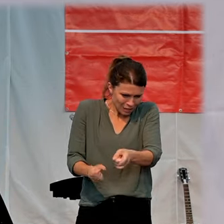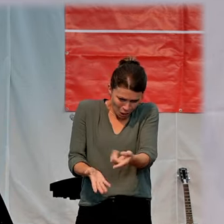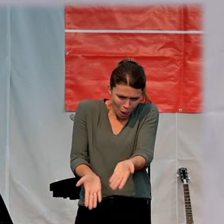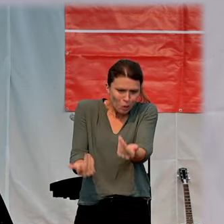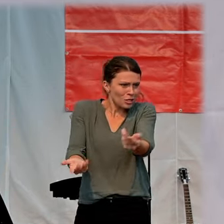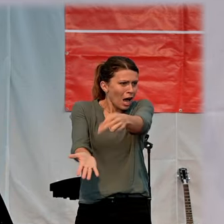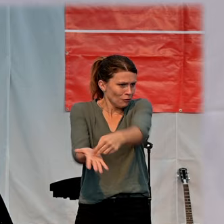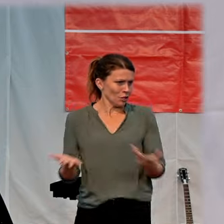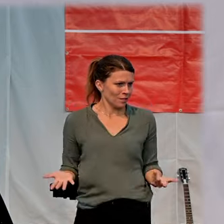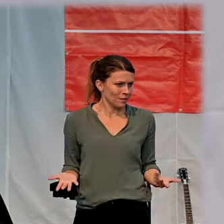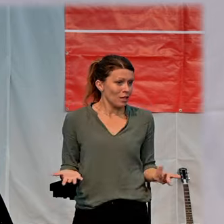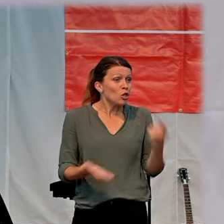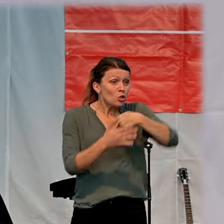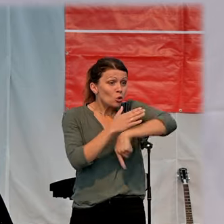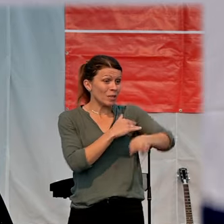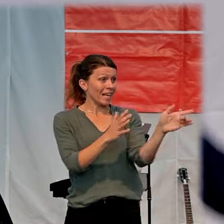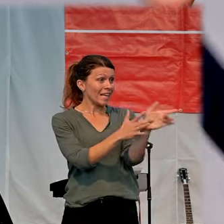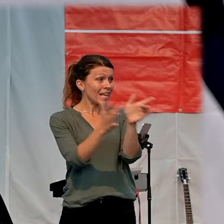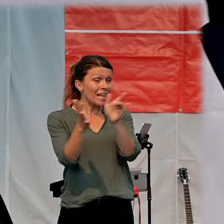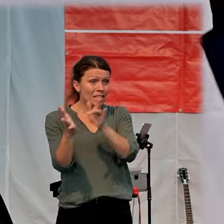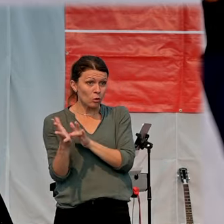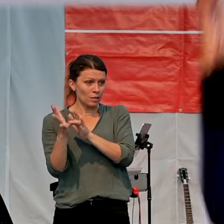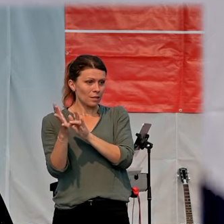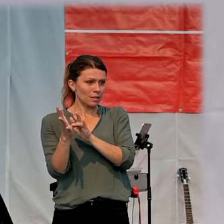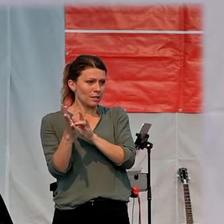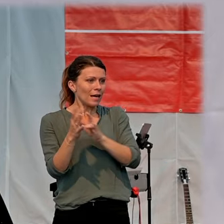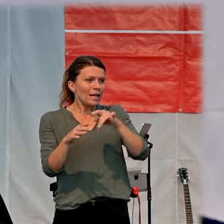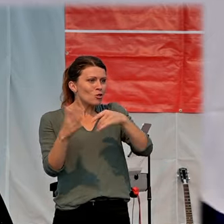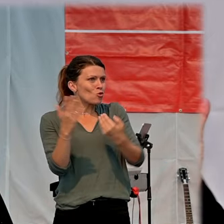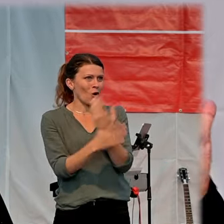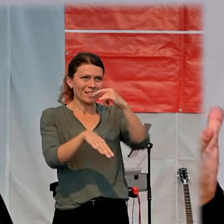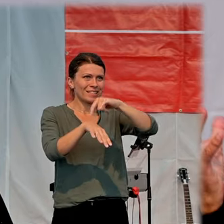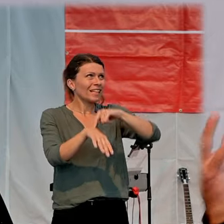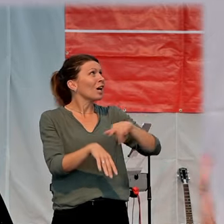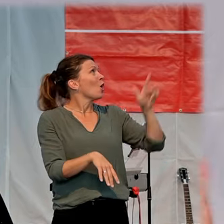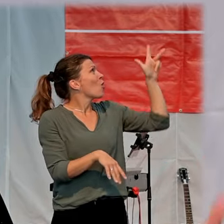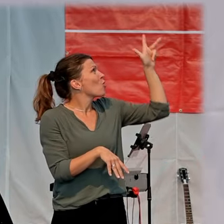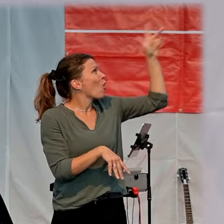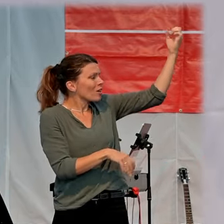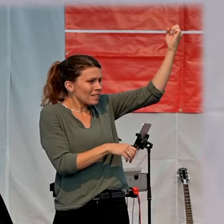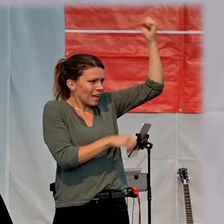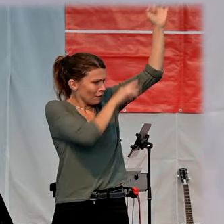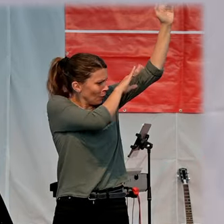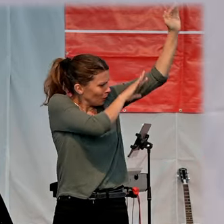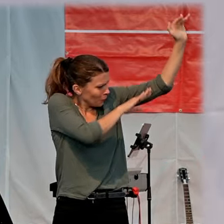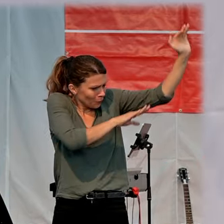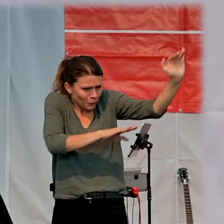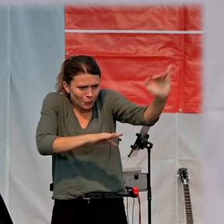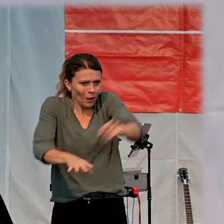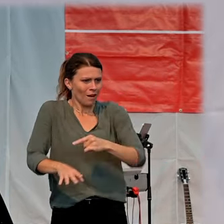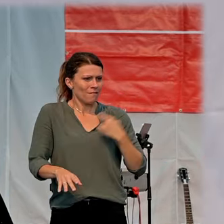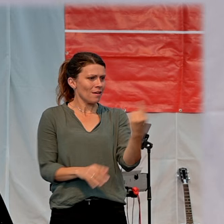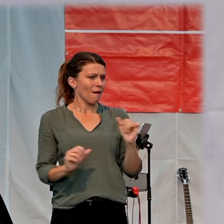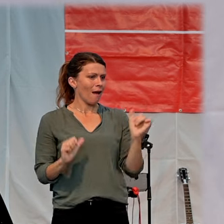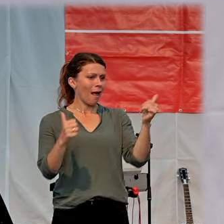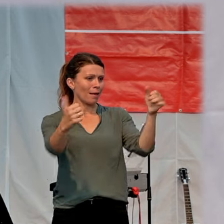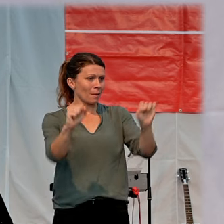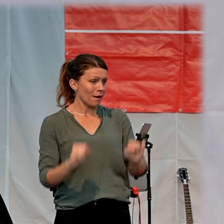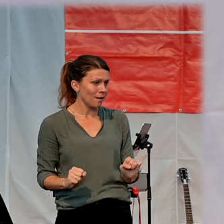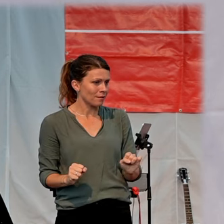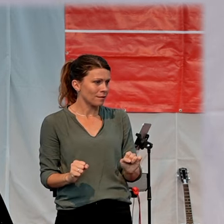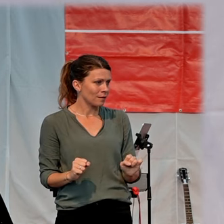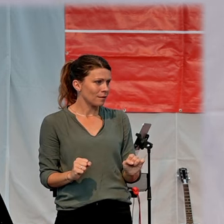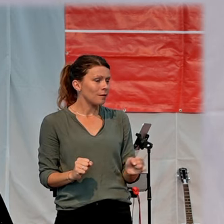eine Zeit angebrochen, wo die Kraft Gottes auch erfahren wird. Wo die Kraft